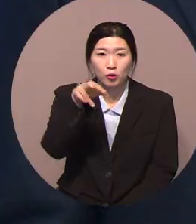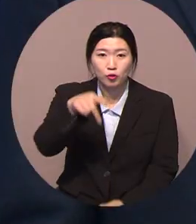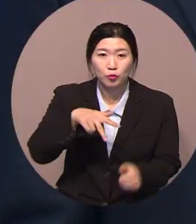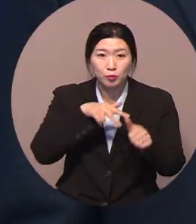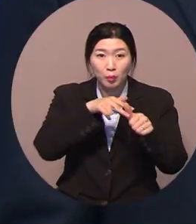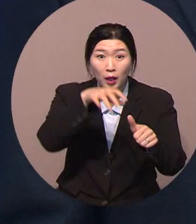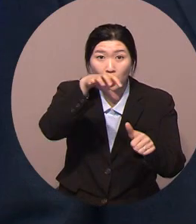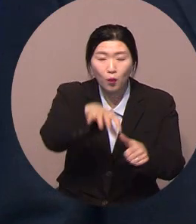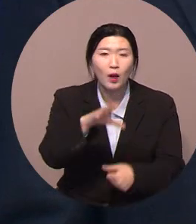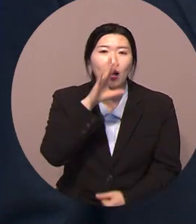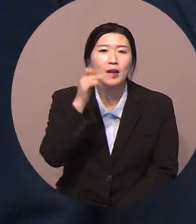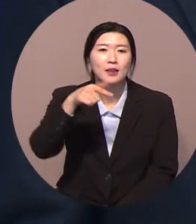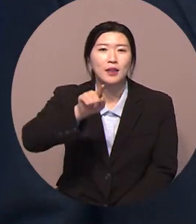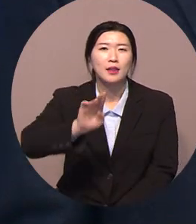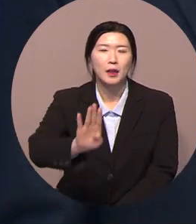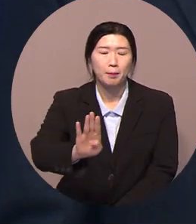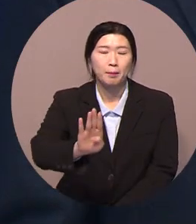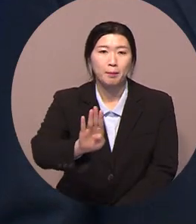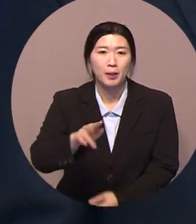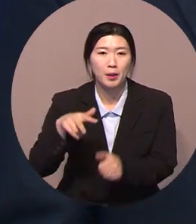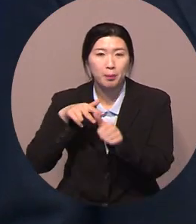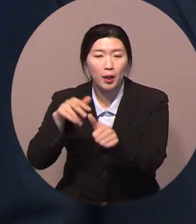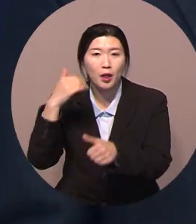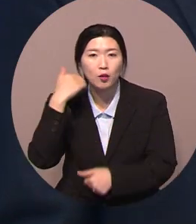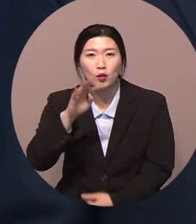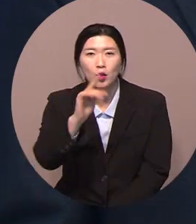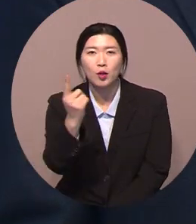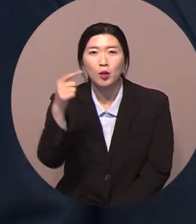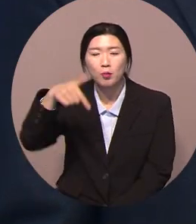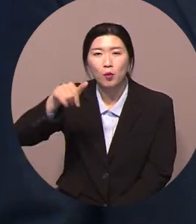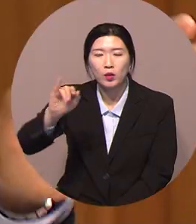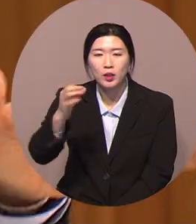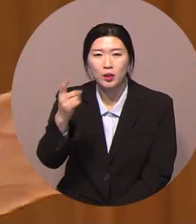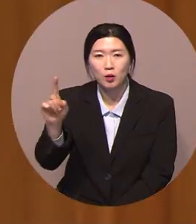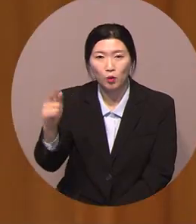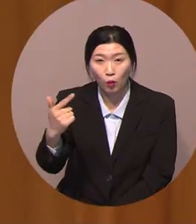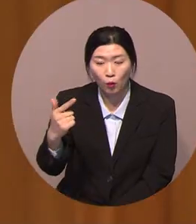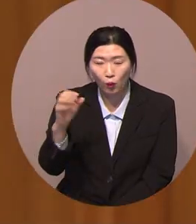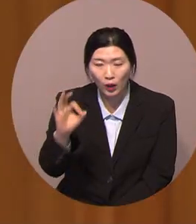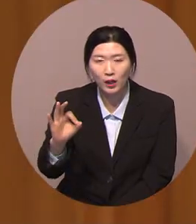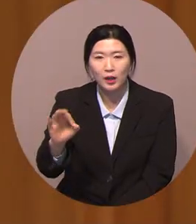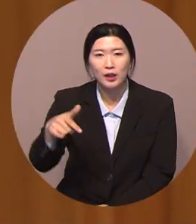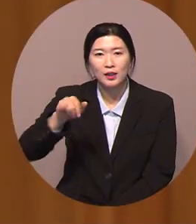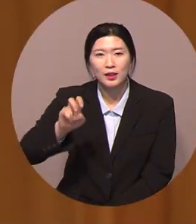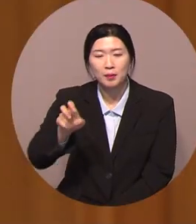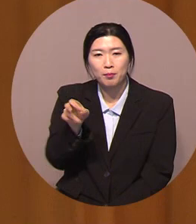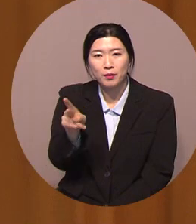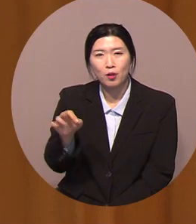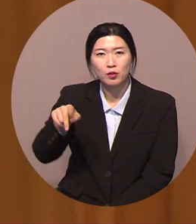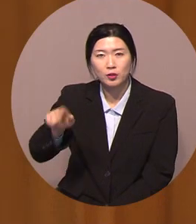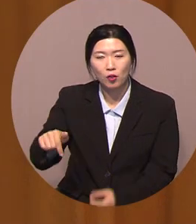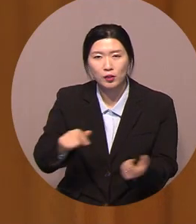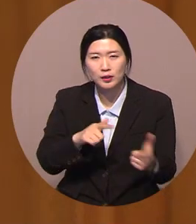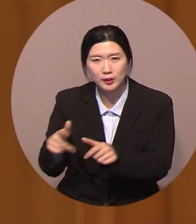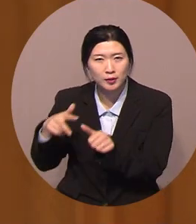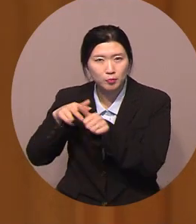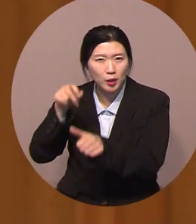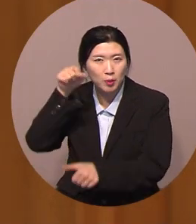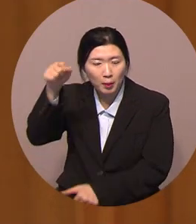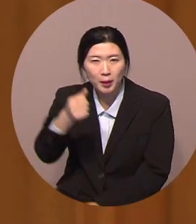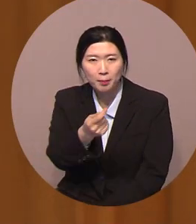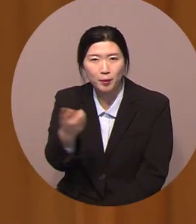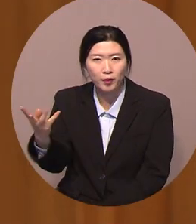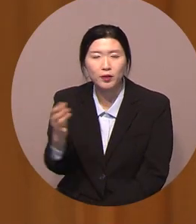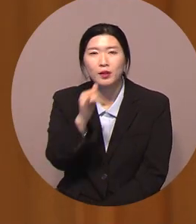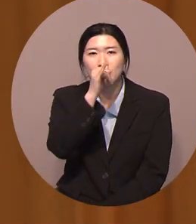가베는 아산 시장을 지낸 복기왕 민주당 충남도당 위원장과 김영석 전 해수부 장관 등이 도전장을